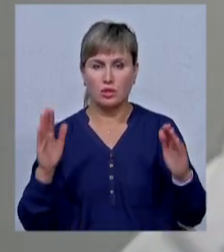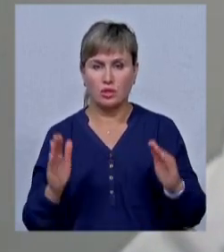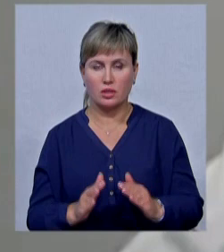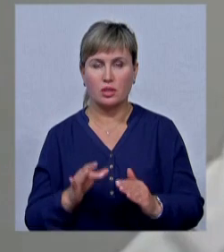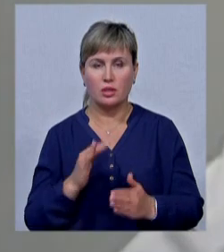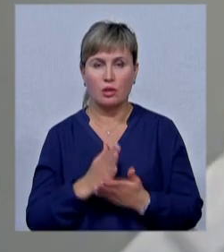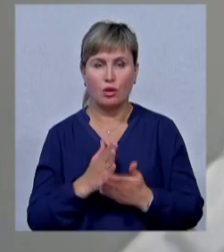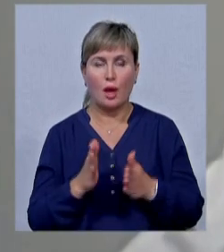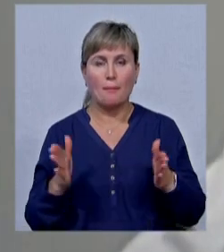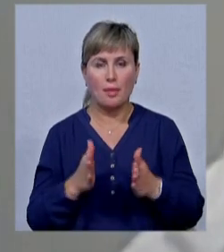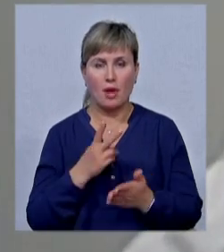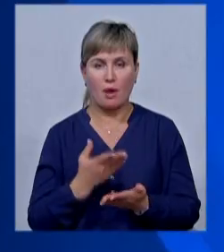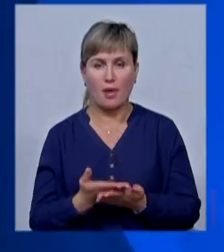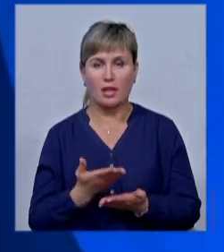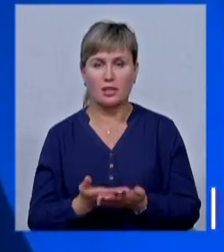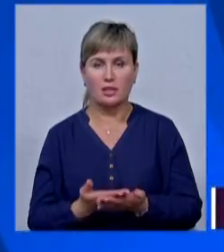на минимальных показателях.